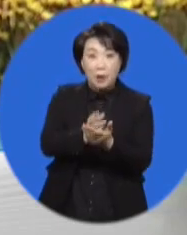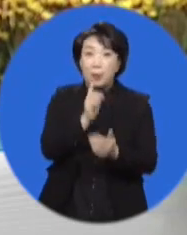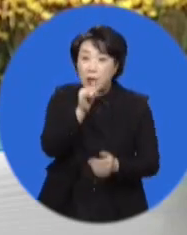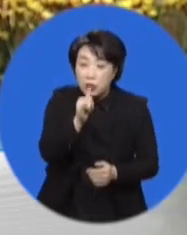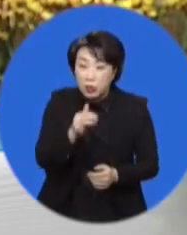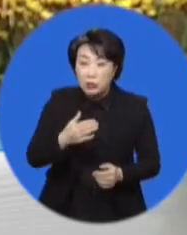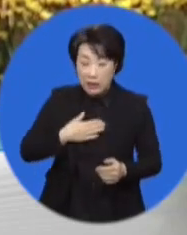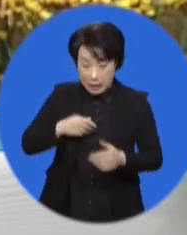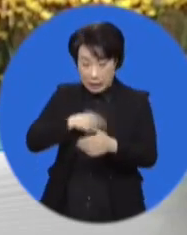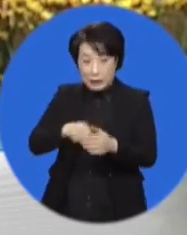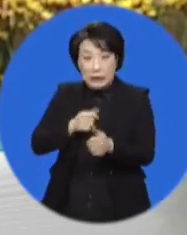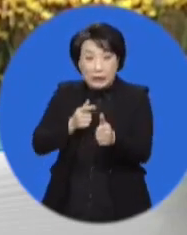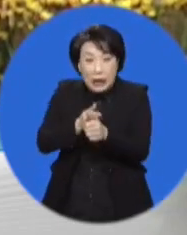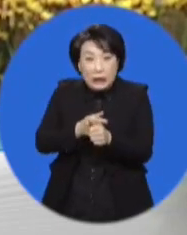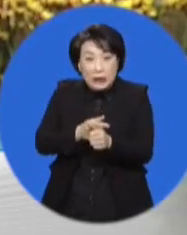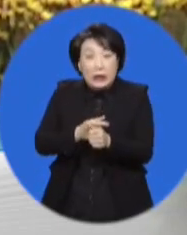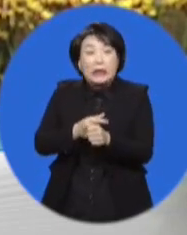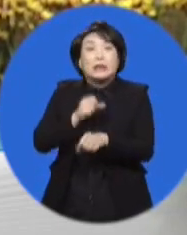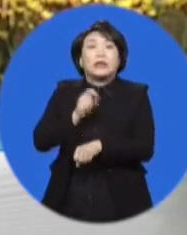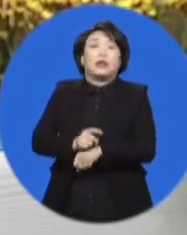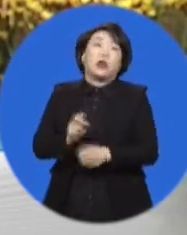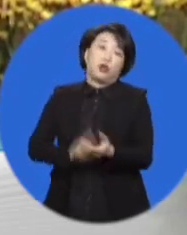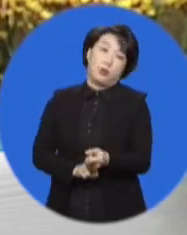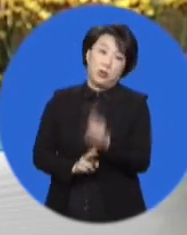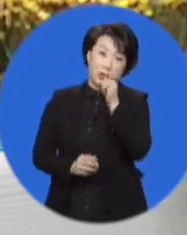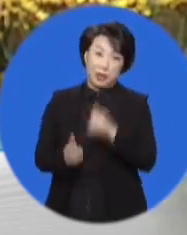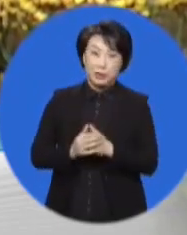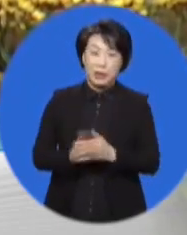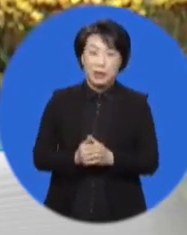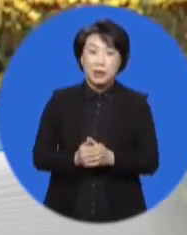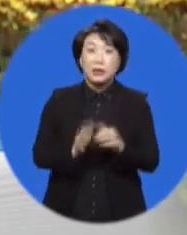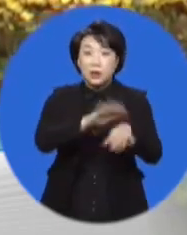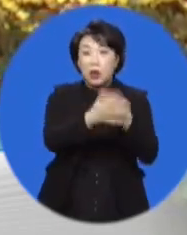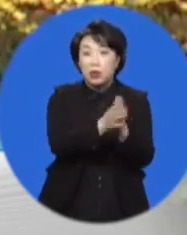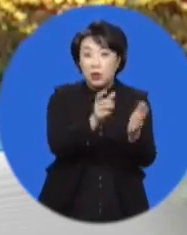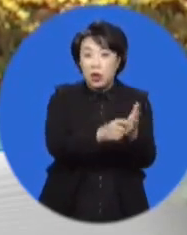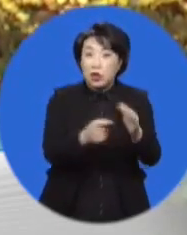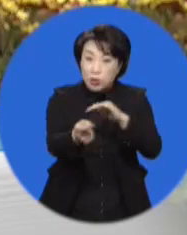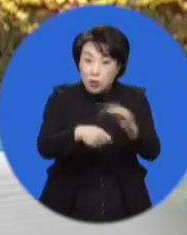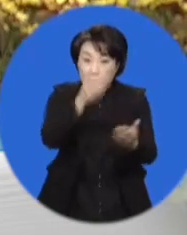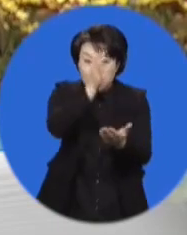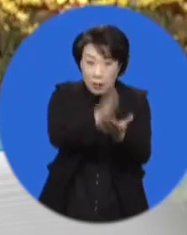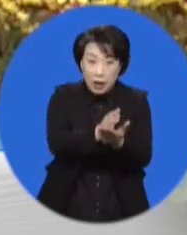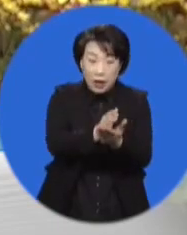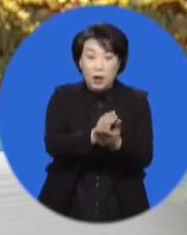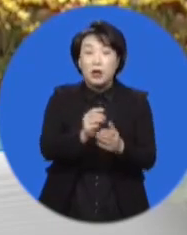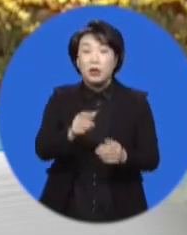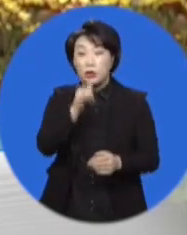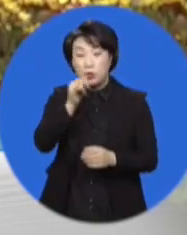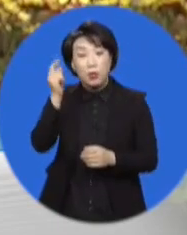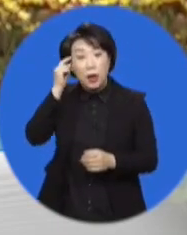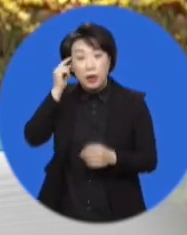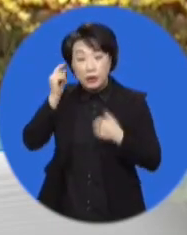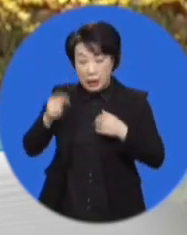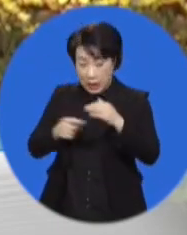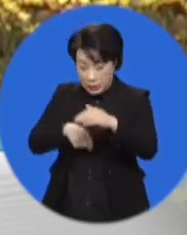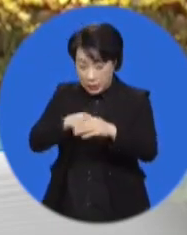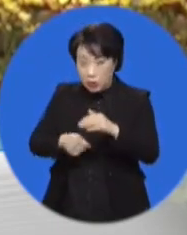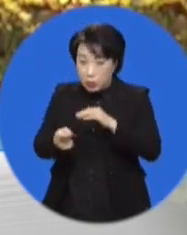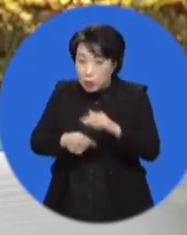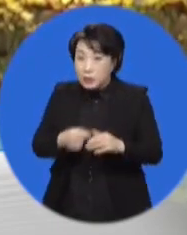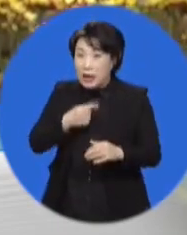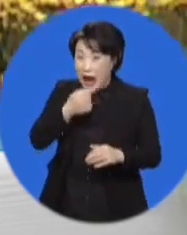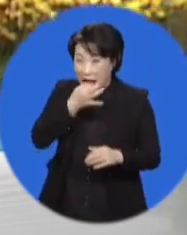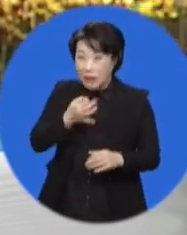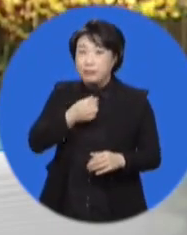내안에살인의근성이있다는증거요성경에도둑질하지말라고할때는내속에벌써도둑질할욕심의근성이